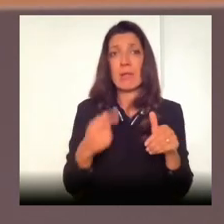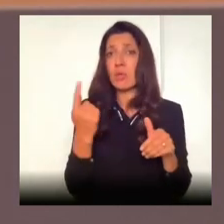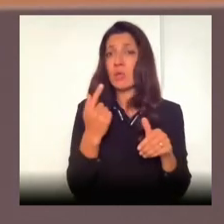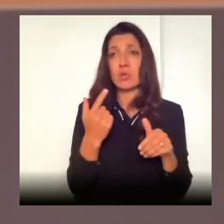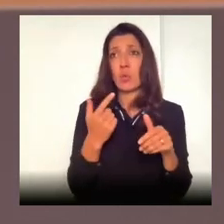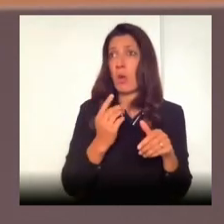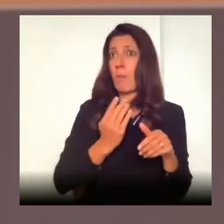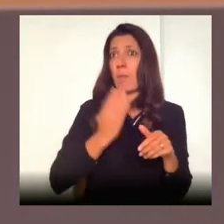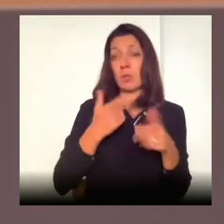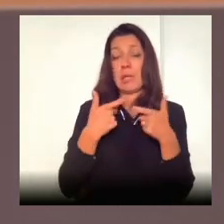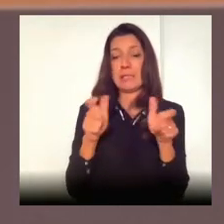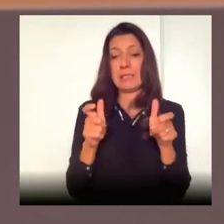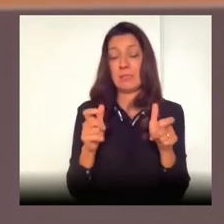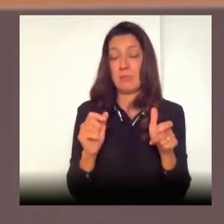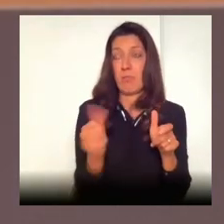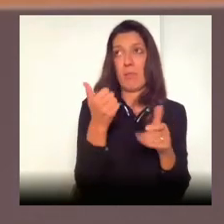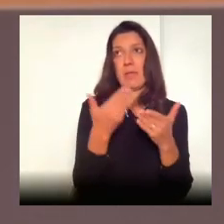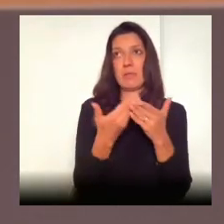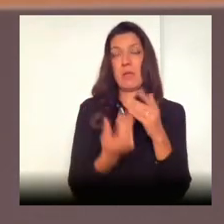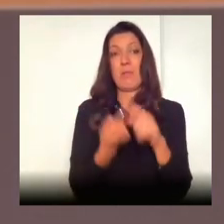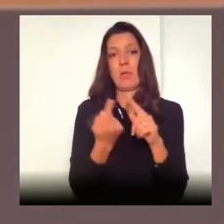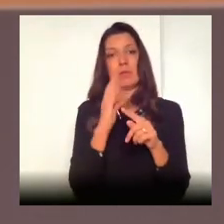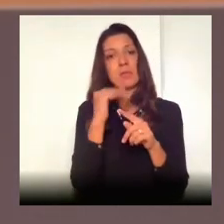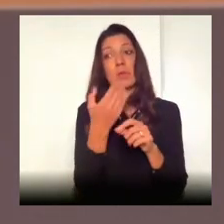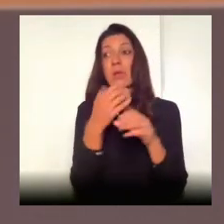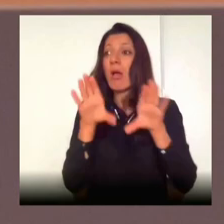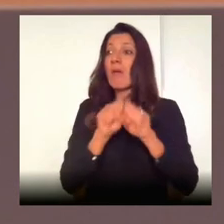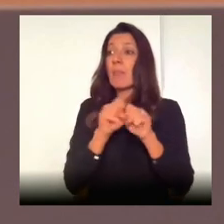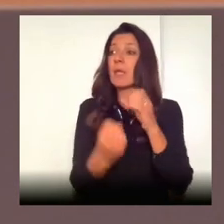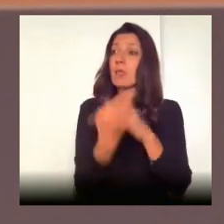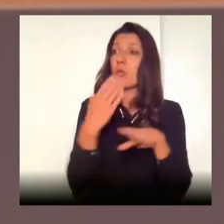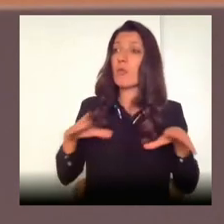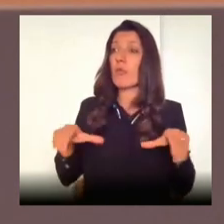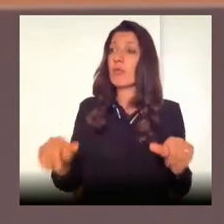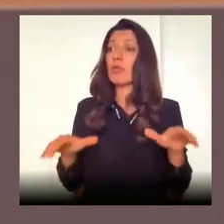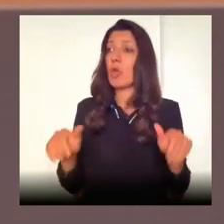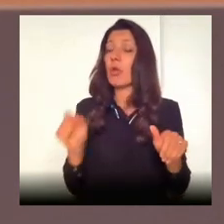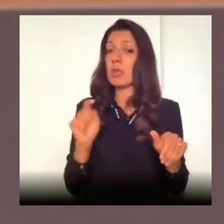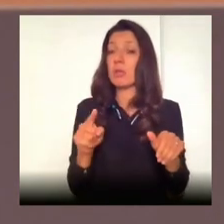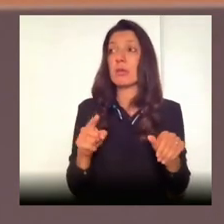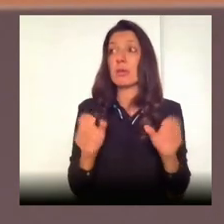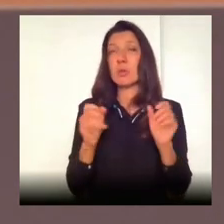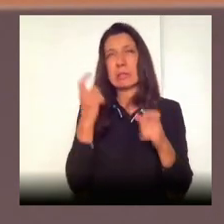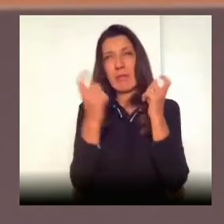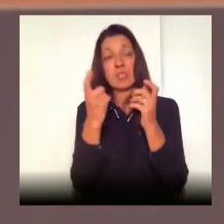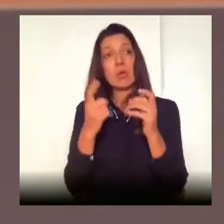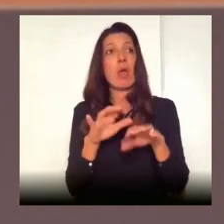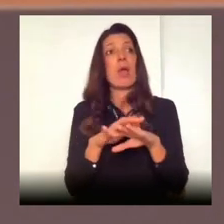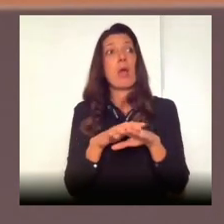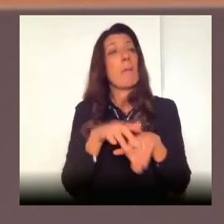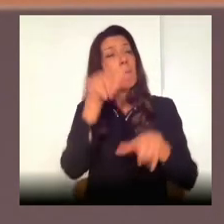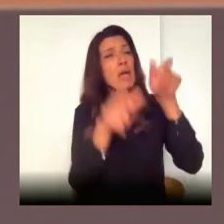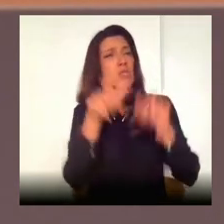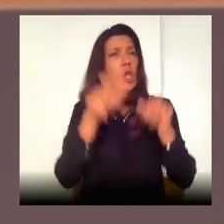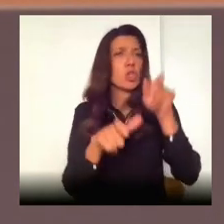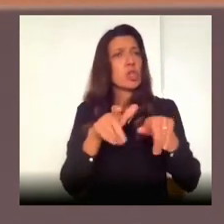premier. Donc nous, avec ce fauteuil, on s'est dit, plein de gens, plein de politiques, on entend plein de politiques dire